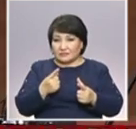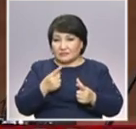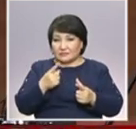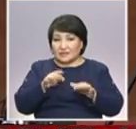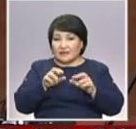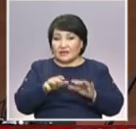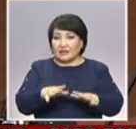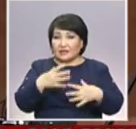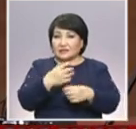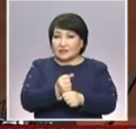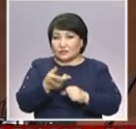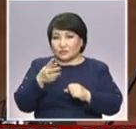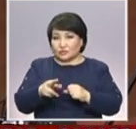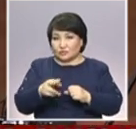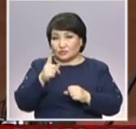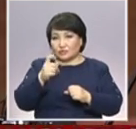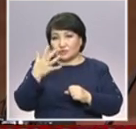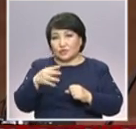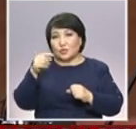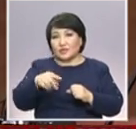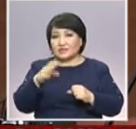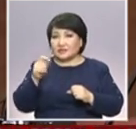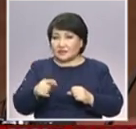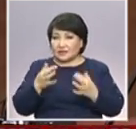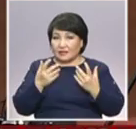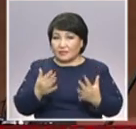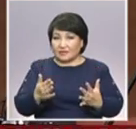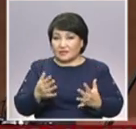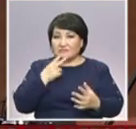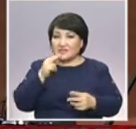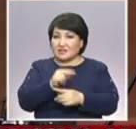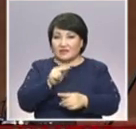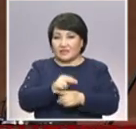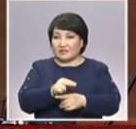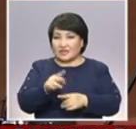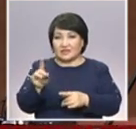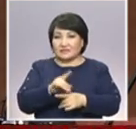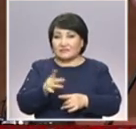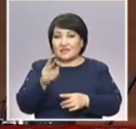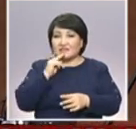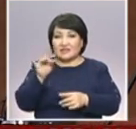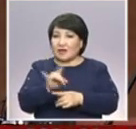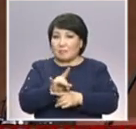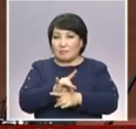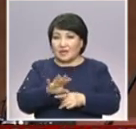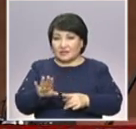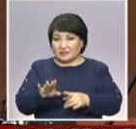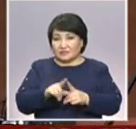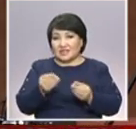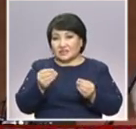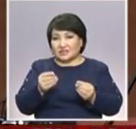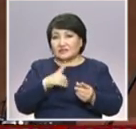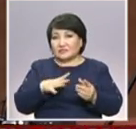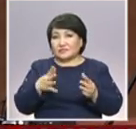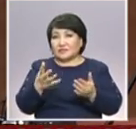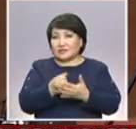деланы қысқарту үшін 150 мың теңге талап еткені рас. Мен жала жауап тұрған жоқпын ешкімге. Неге болмаса мен ақшаны шалым кімге алып келдім,